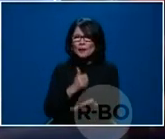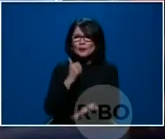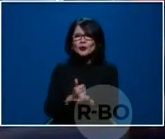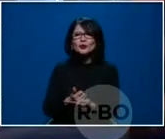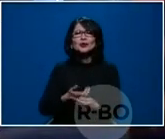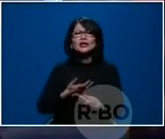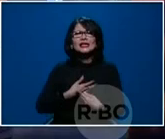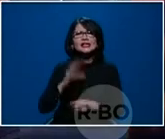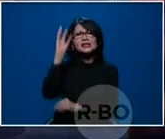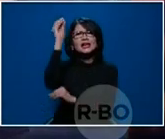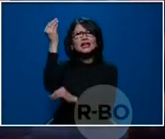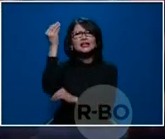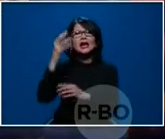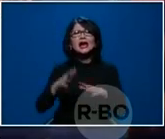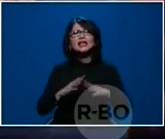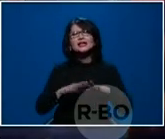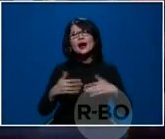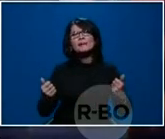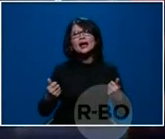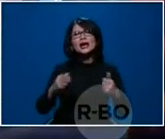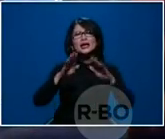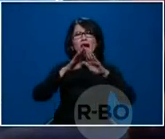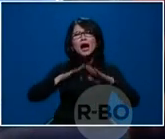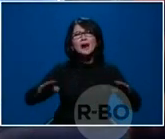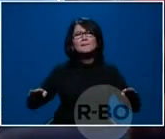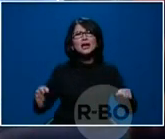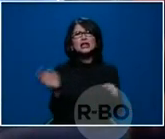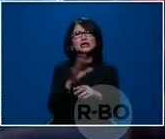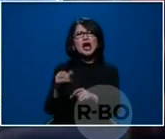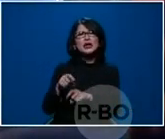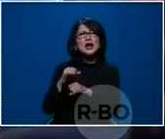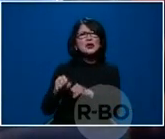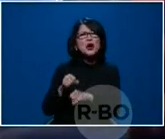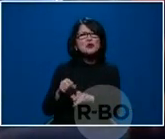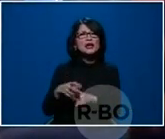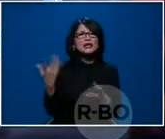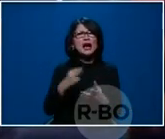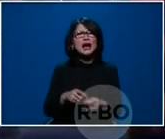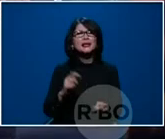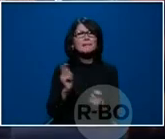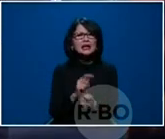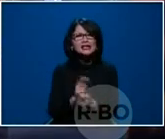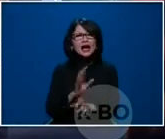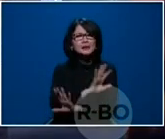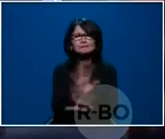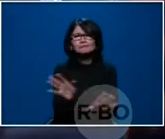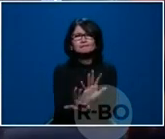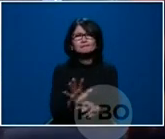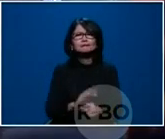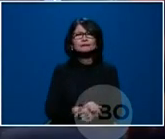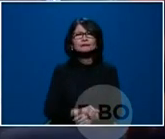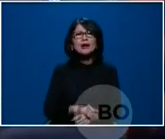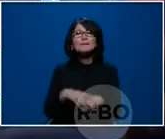nyaman aman kemudian tidak terganggu tidak ada pelecehan kemudian juga Bagaimana masyarakat ini